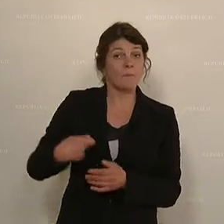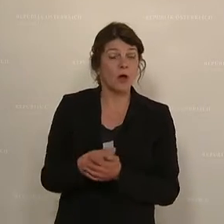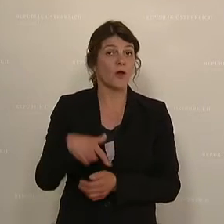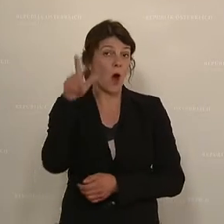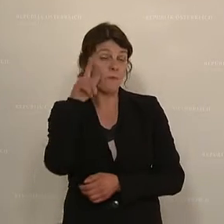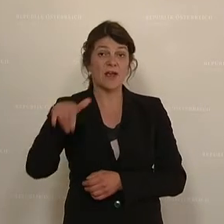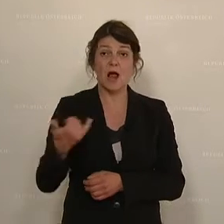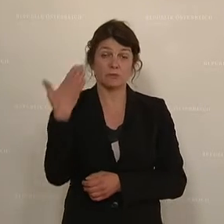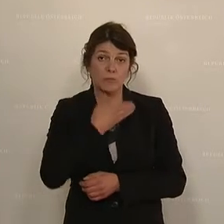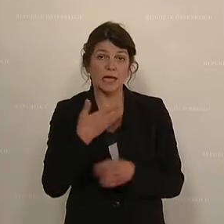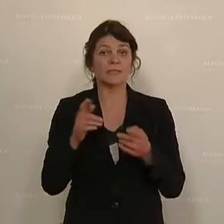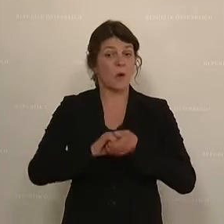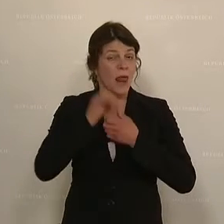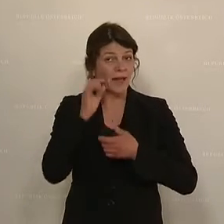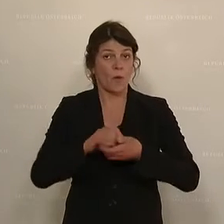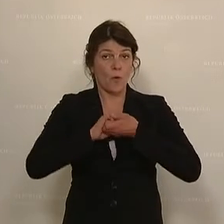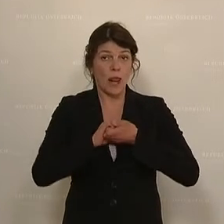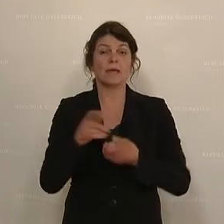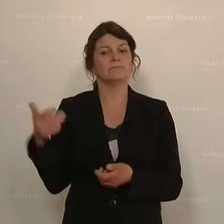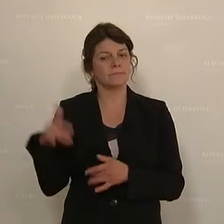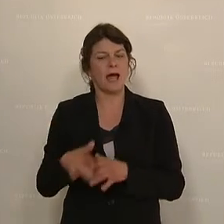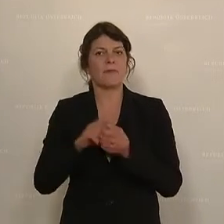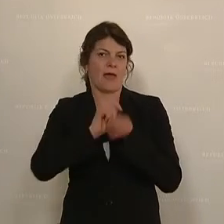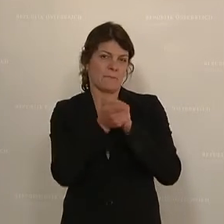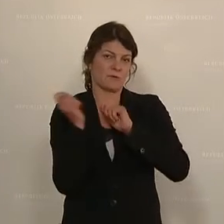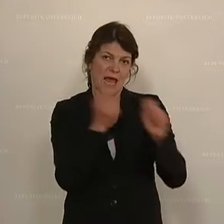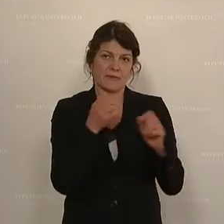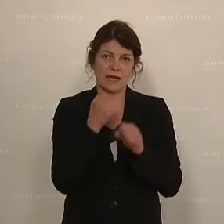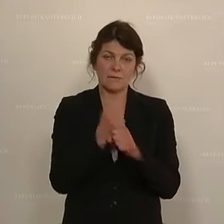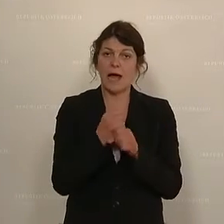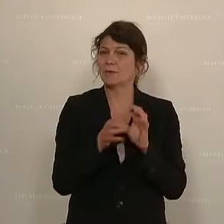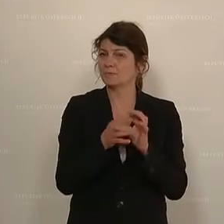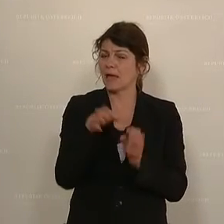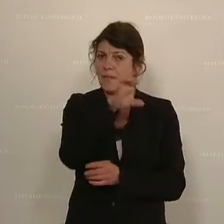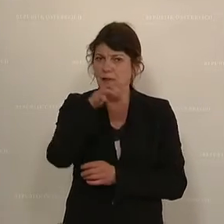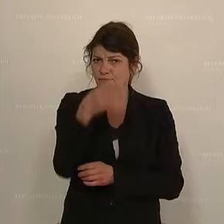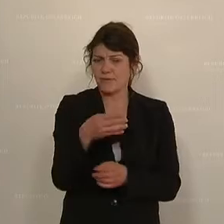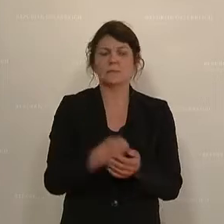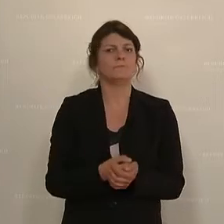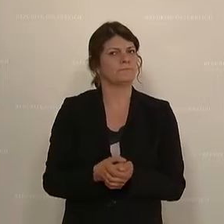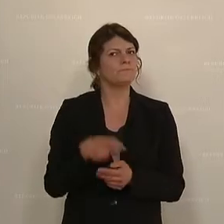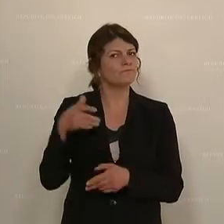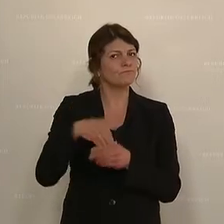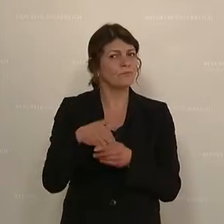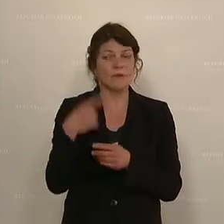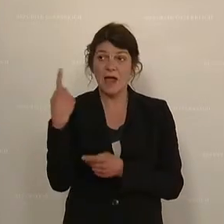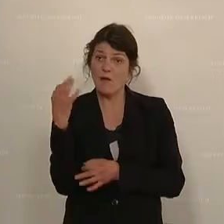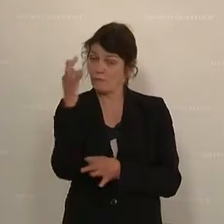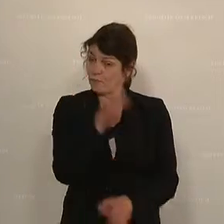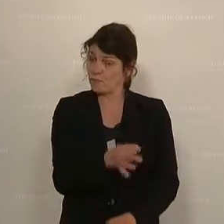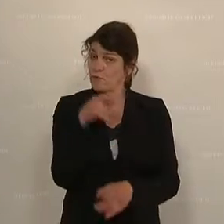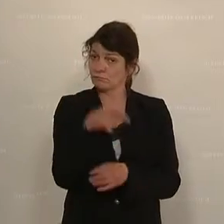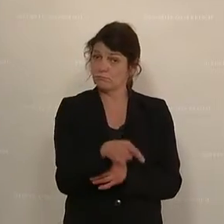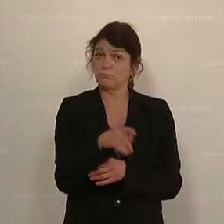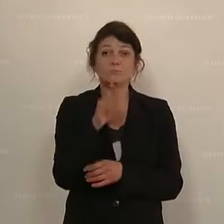Kopf, Jakob Schwarz, Kolleginnen und Kollegen, haben einen Abänderungsantrag betreffend Artikel 4 eingebracht. Wer spricht sich dafür